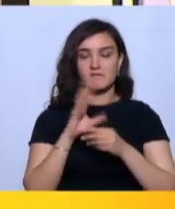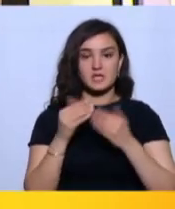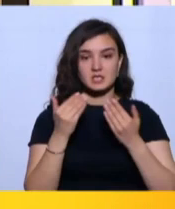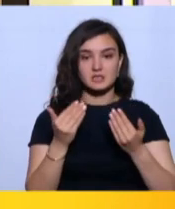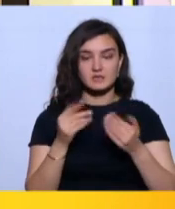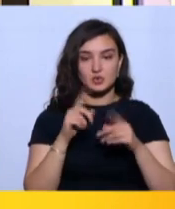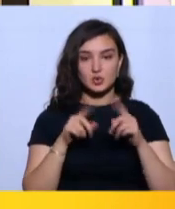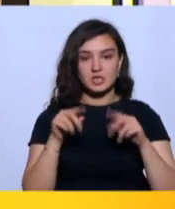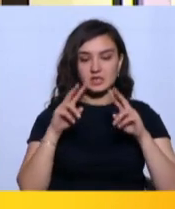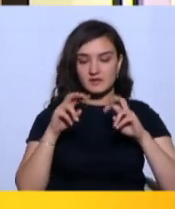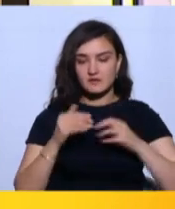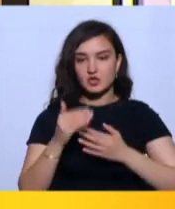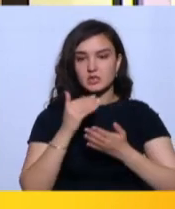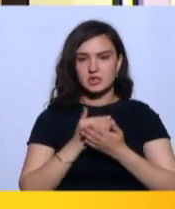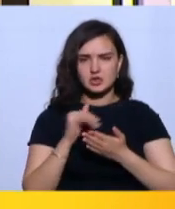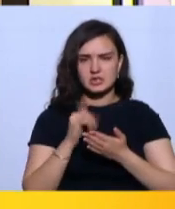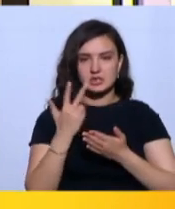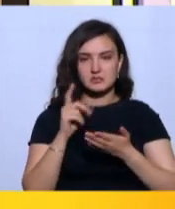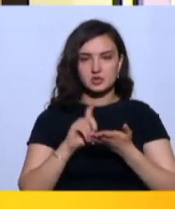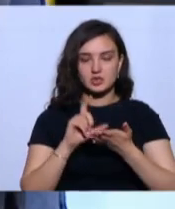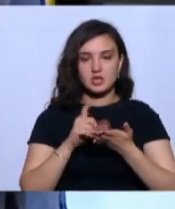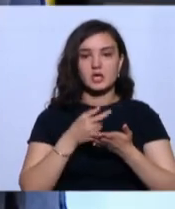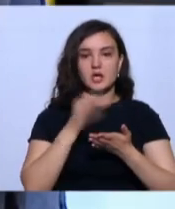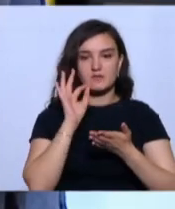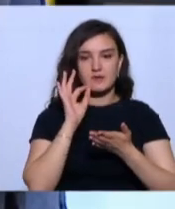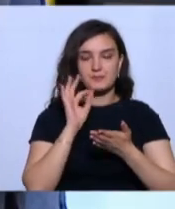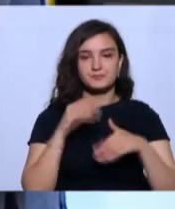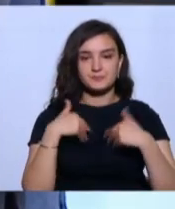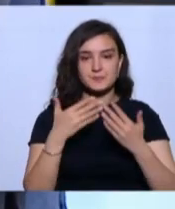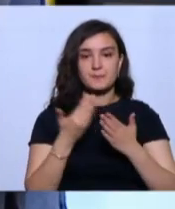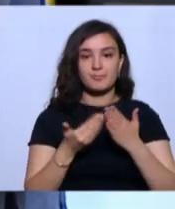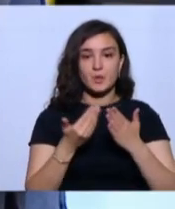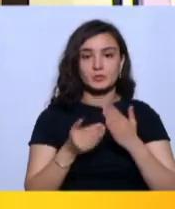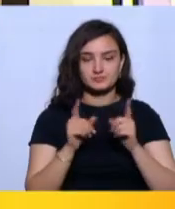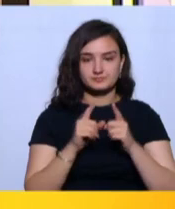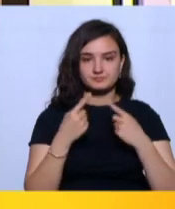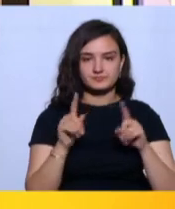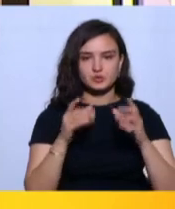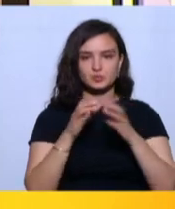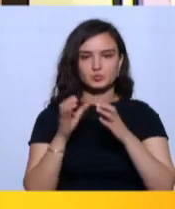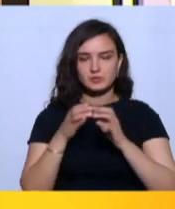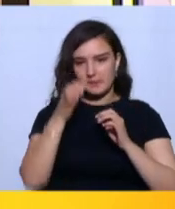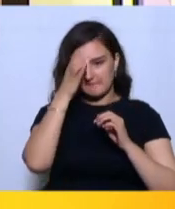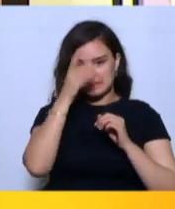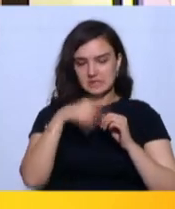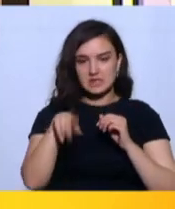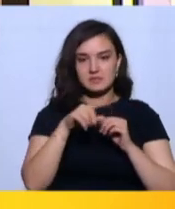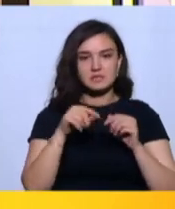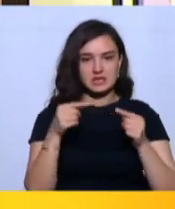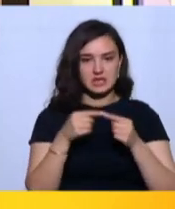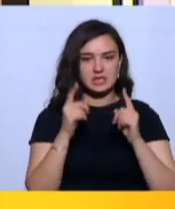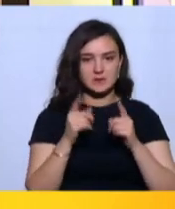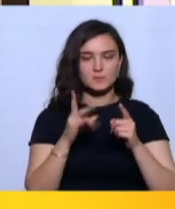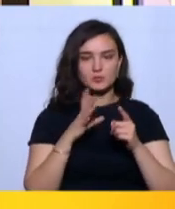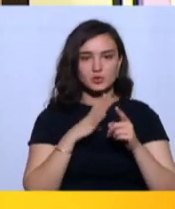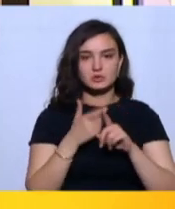და ზოგიერთი კვლევის შედეგში, სადაც სამი ჭიქა ყავაა მაგალითად რეკომენდებული, ასევე სხვა ჯგუფის მეცნიერების მიერ დადგენილია, რომ ცხოვრები